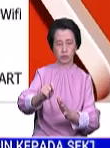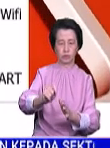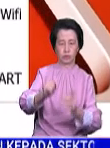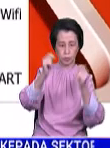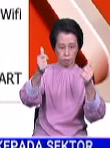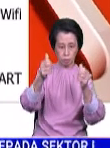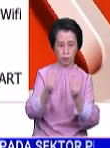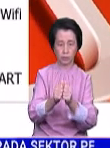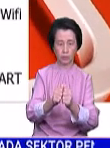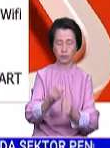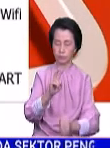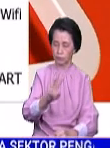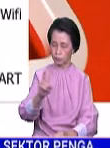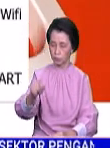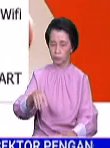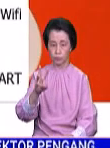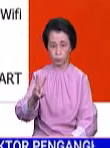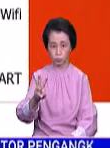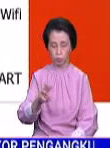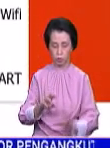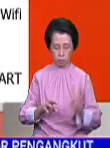Setakat 22 Jun lepas, seramai